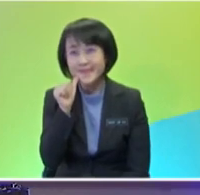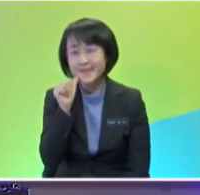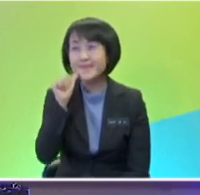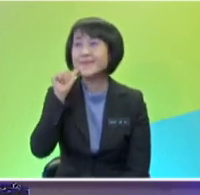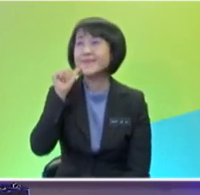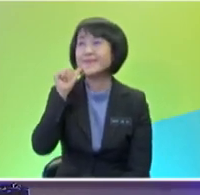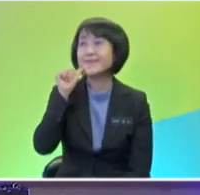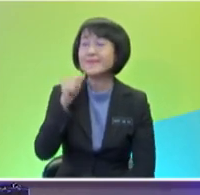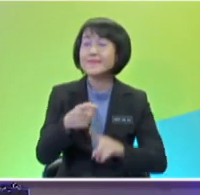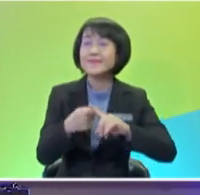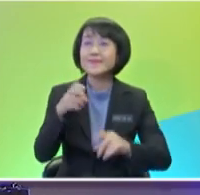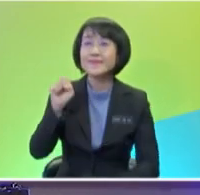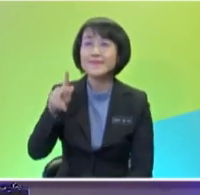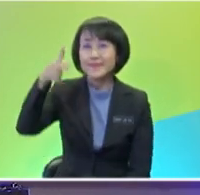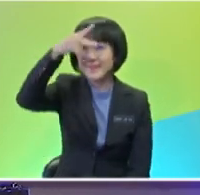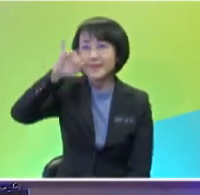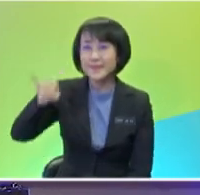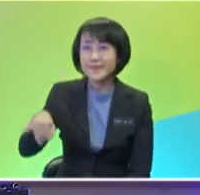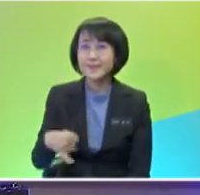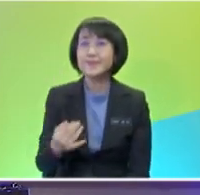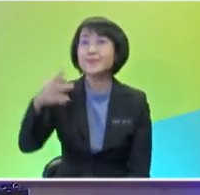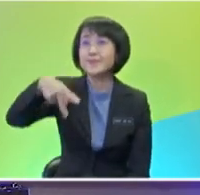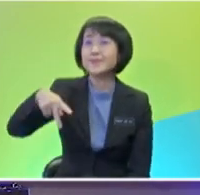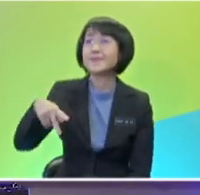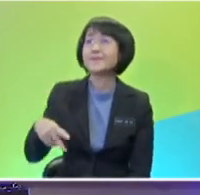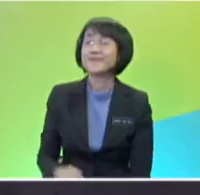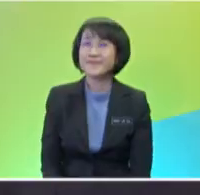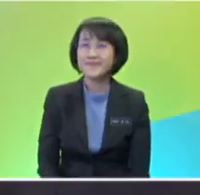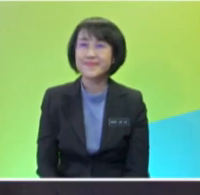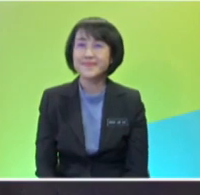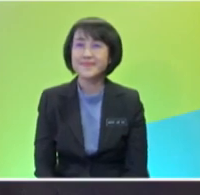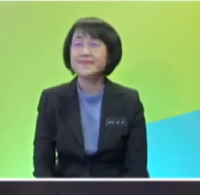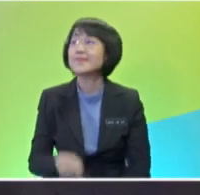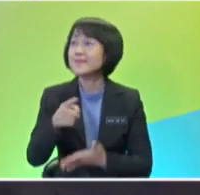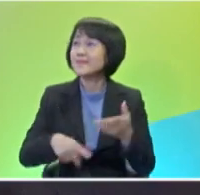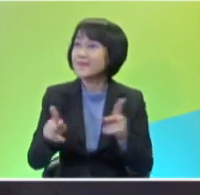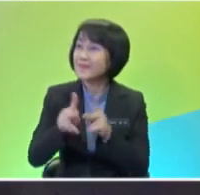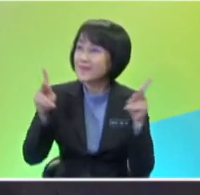s.c Putra Jaya facial 82 Assalamualaikum apa kabar Waalaikumsalam